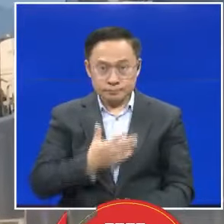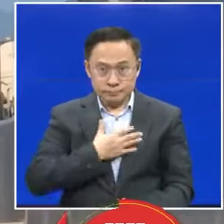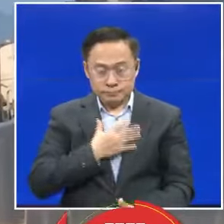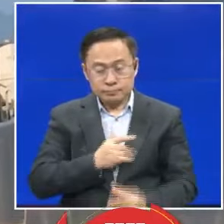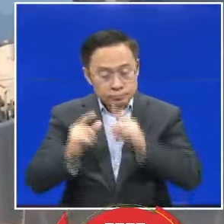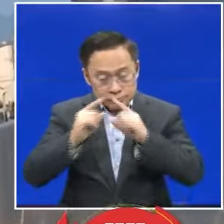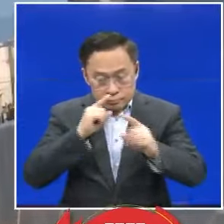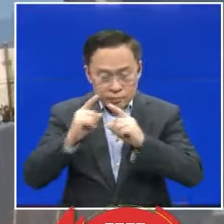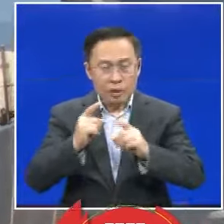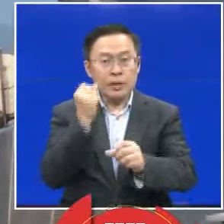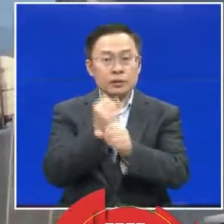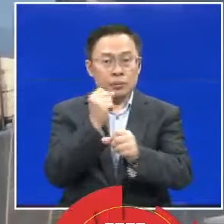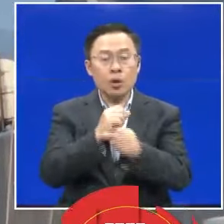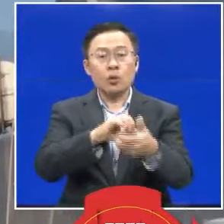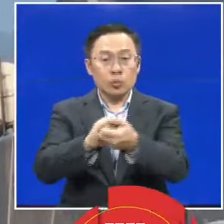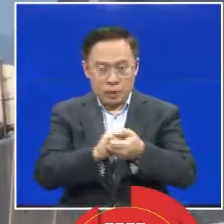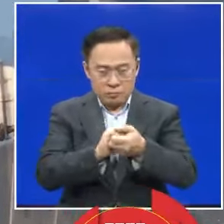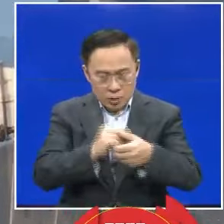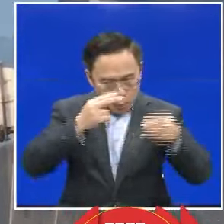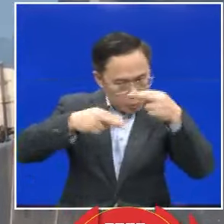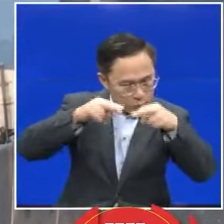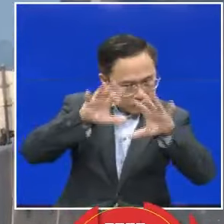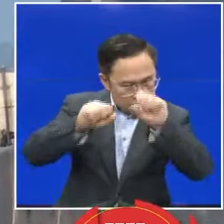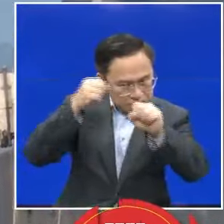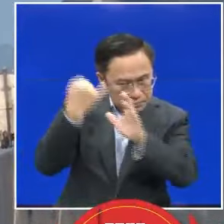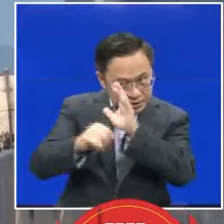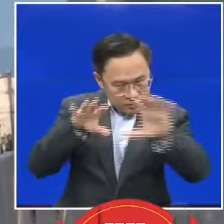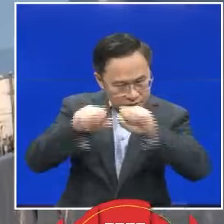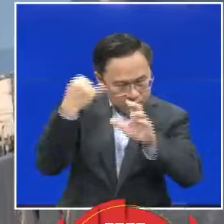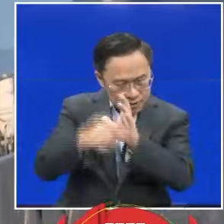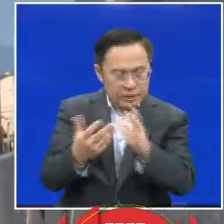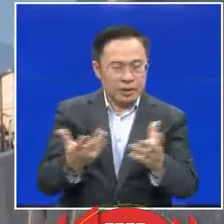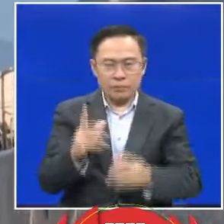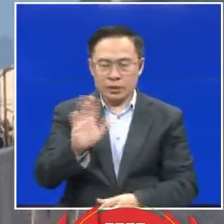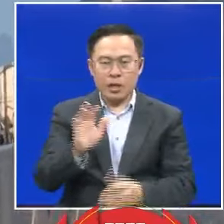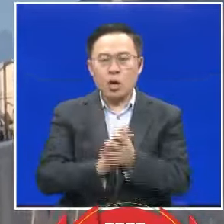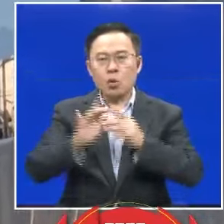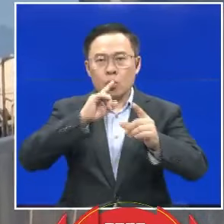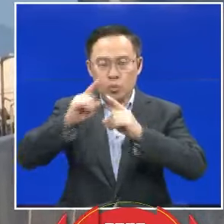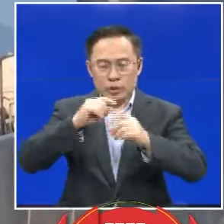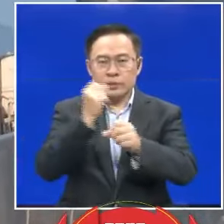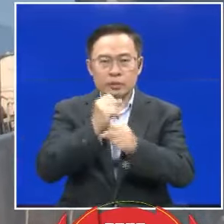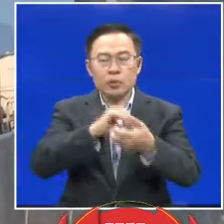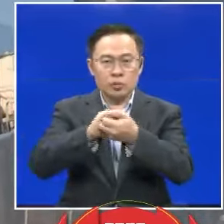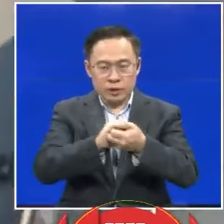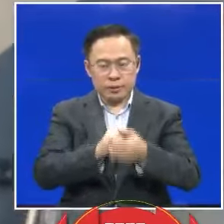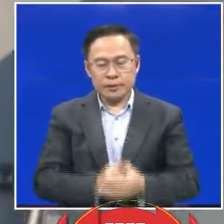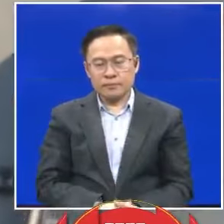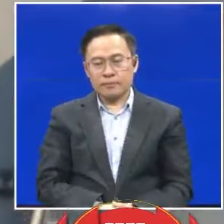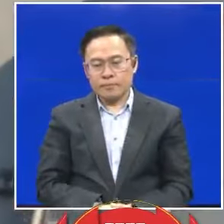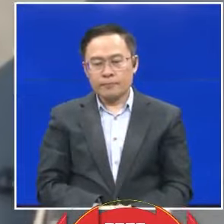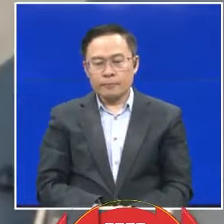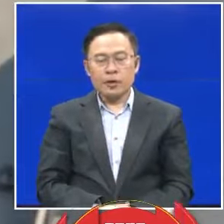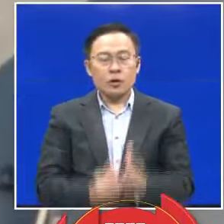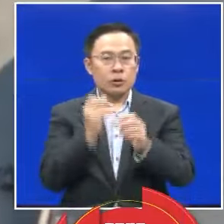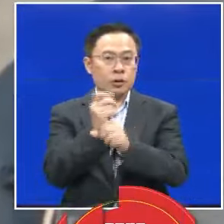าคุยเพื่อทำงานร่วมกันและก็คิดว่ากองทัพเรือเป็นเหล่าสุดท้ายละที่จะมาคุยนะคะนักข่าวถามคุณรังสิมันต์โรมเลย